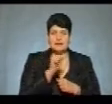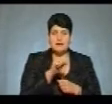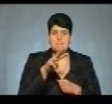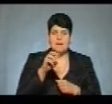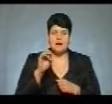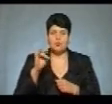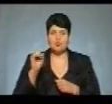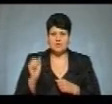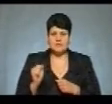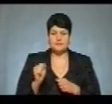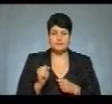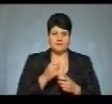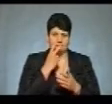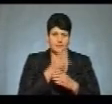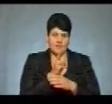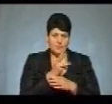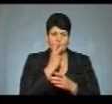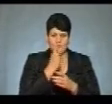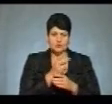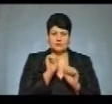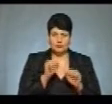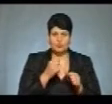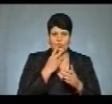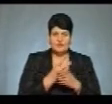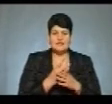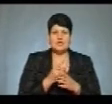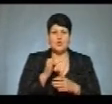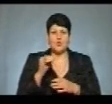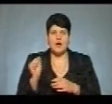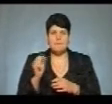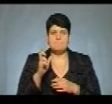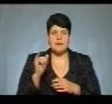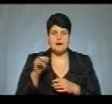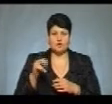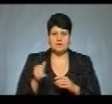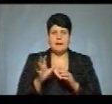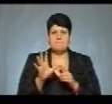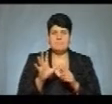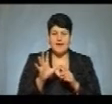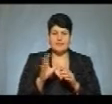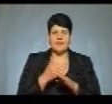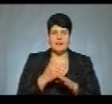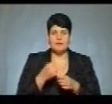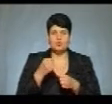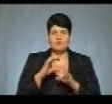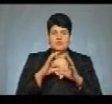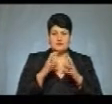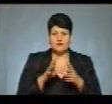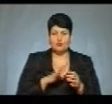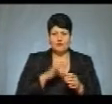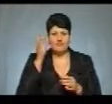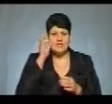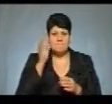Меркушина. Трансляцію змагань ви зможете переглянути на UA Біатлон. Зазначу, п'ятий етап Кубку світу з біатлону відбувся у